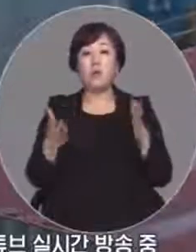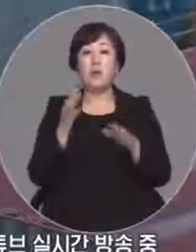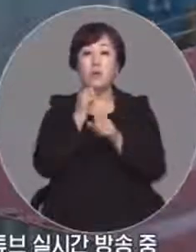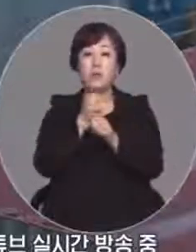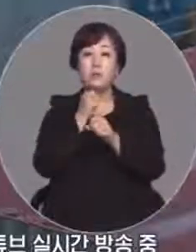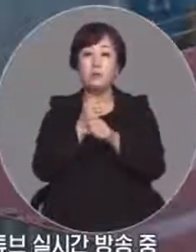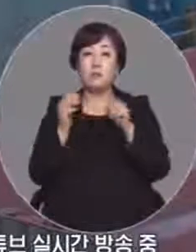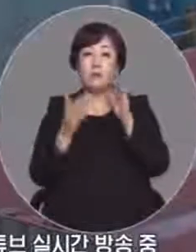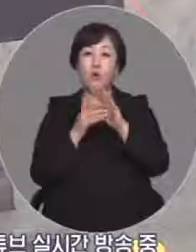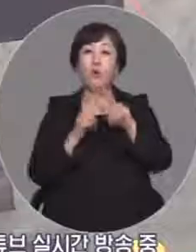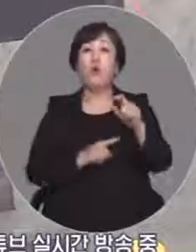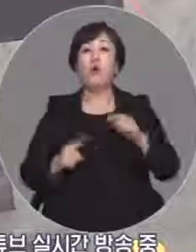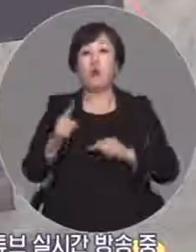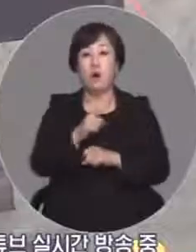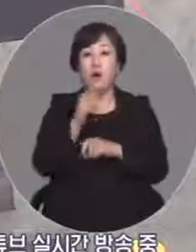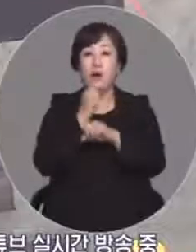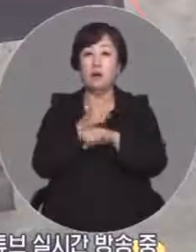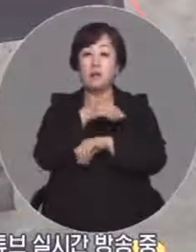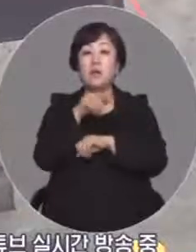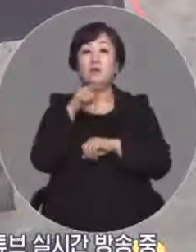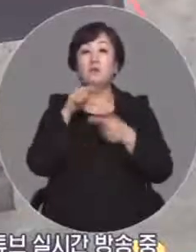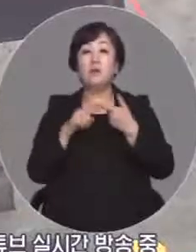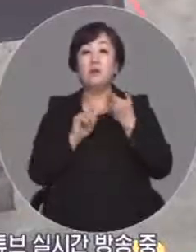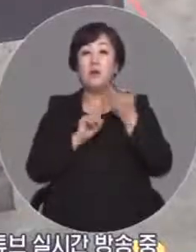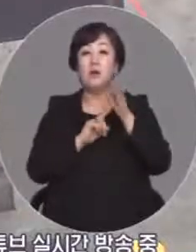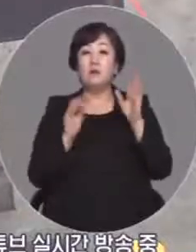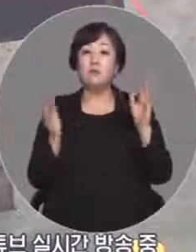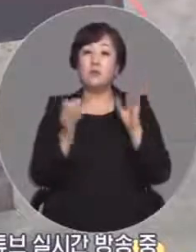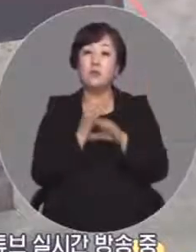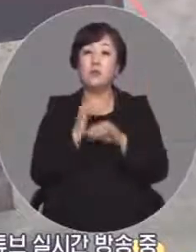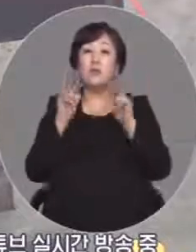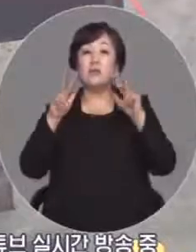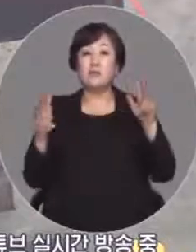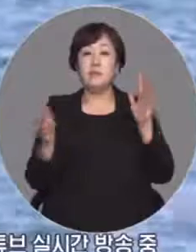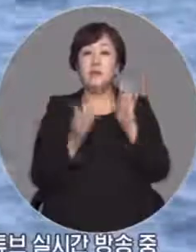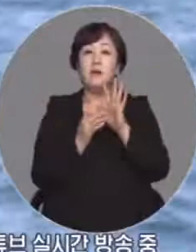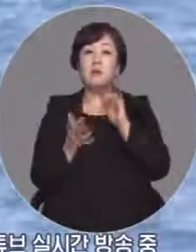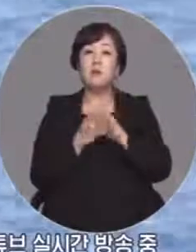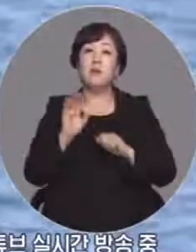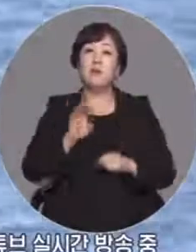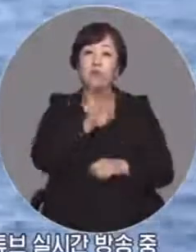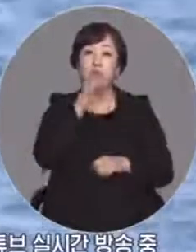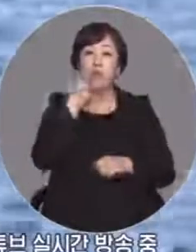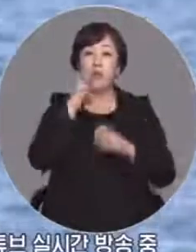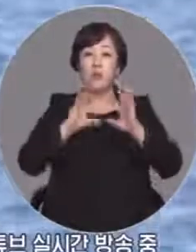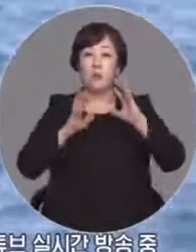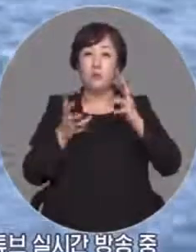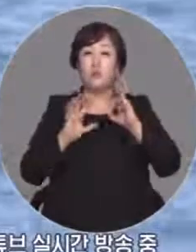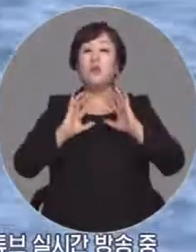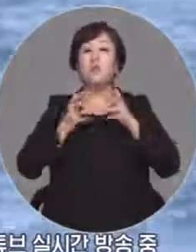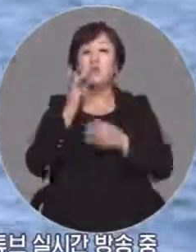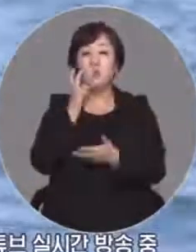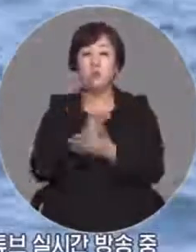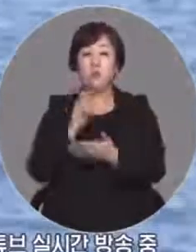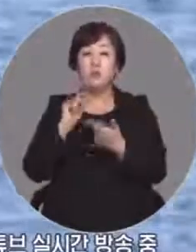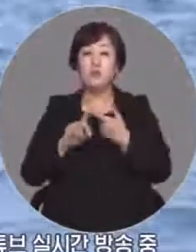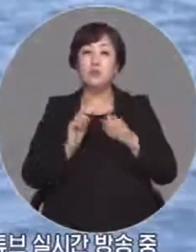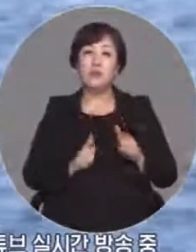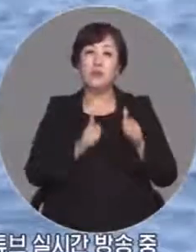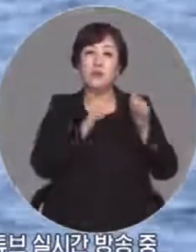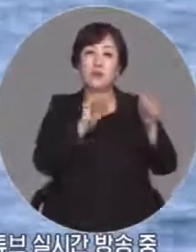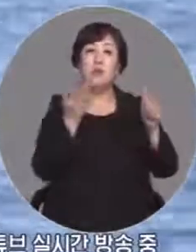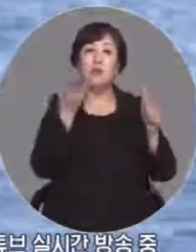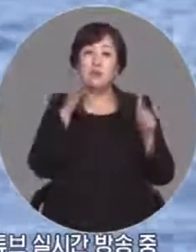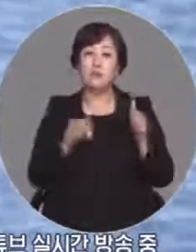등한발 앞서 있다는 평가를 받고 있습니다. 지금까지 유럽과 일본이 만든 국제 표준을 뒤따랐던 한국